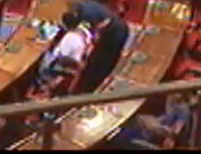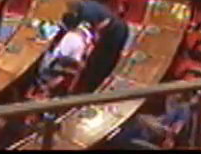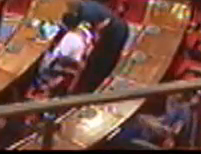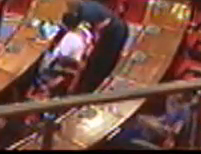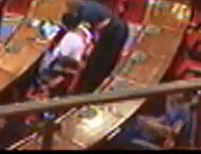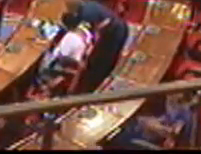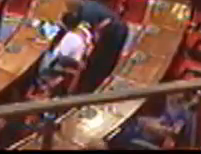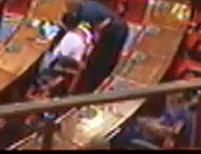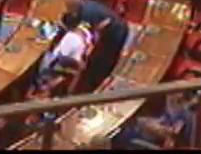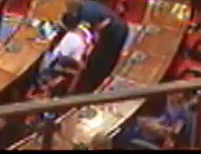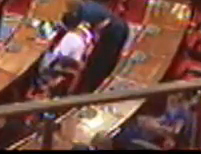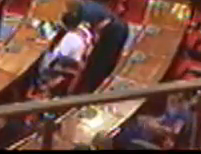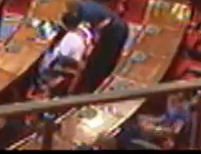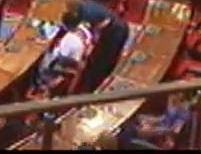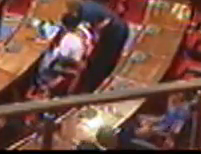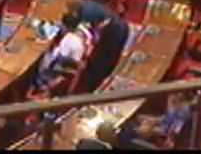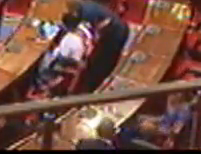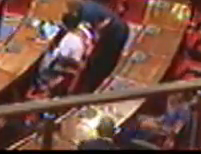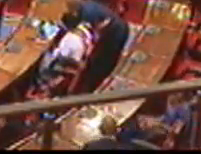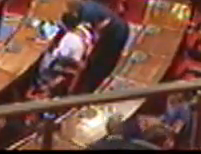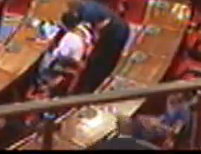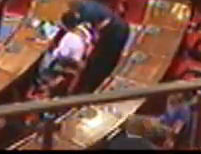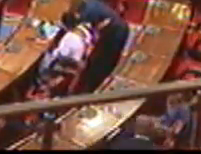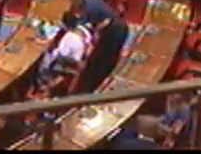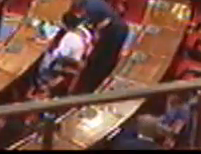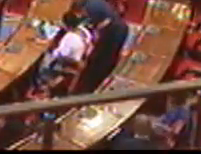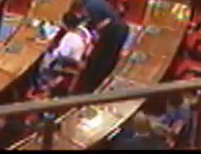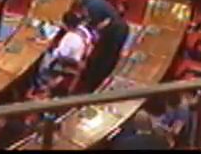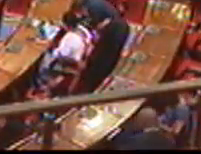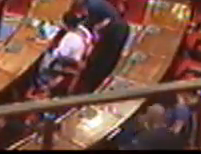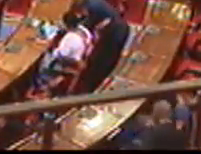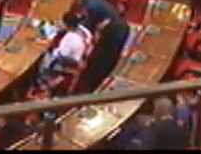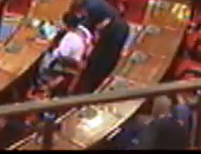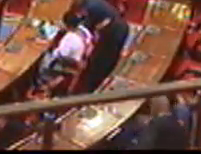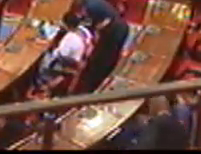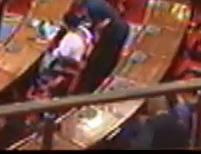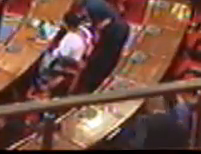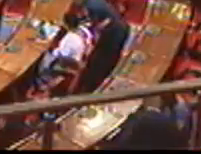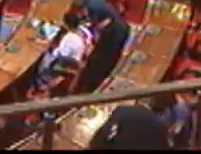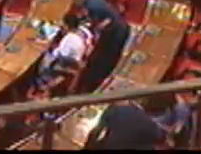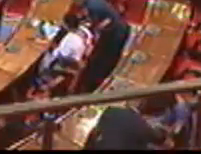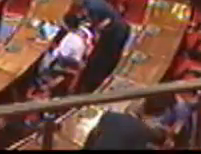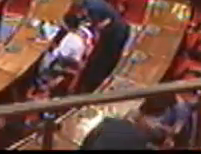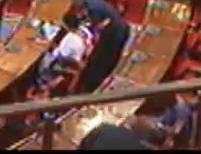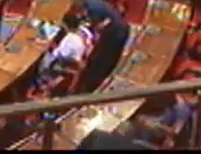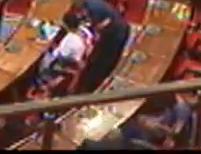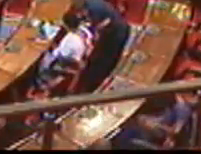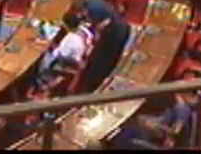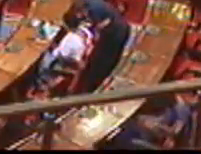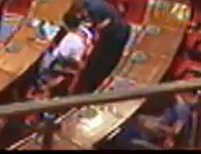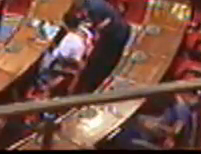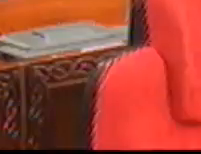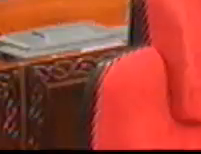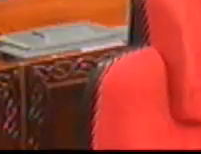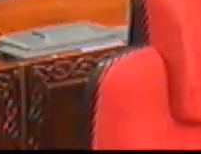muhimu ya wizara ya TAMISEMI ya Rais. Mheshimiwa naibu spika, nianze kwanza kwa